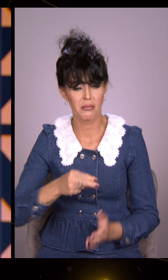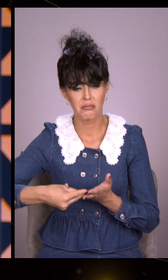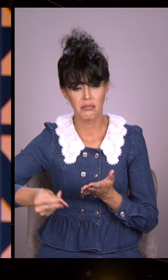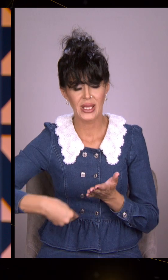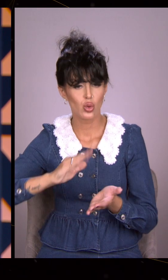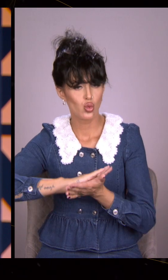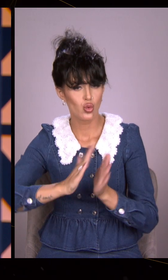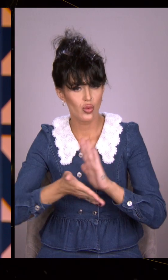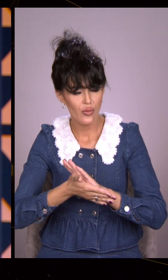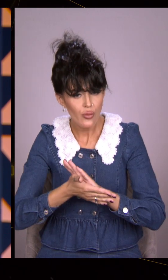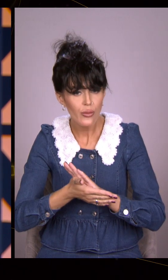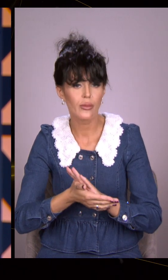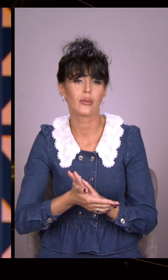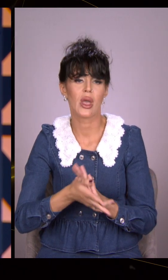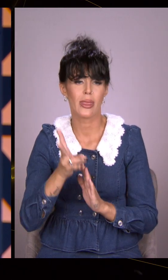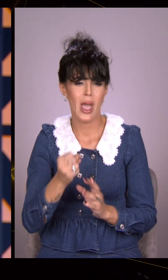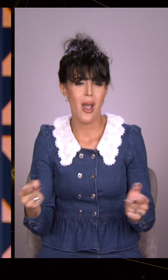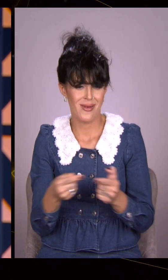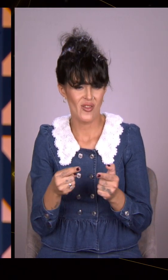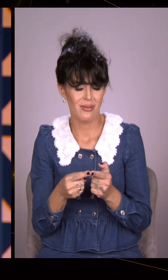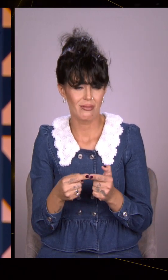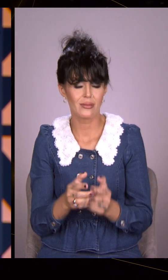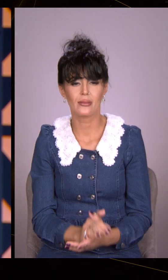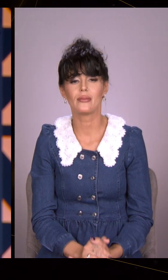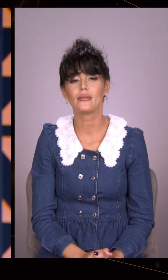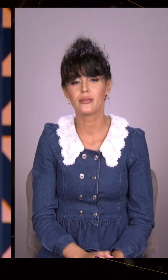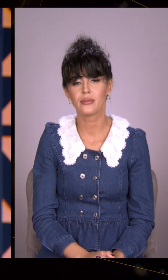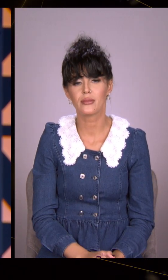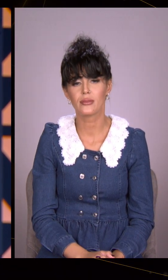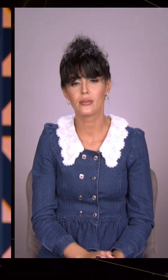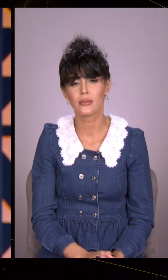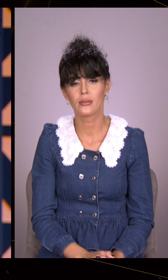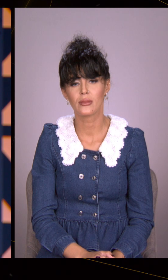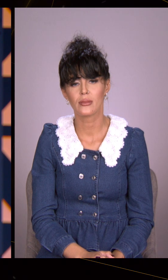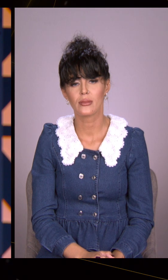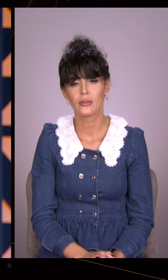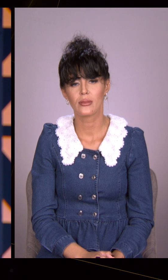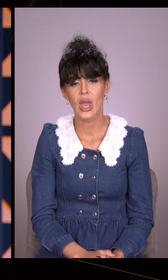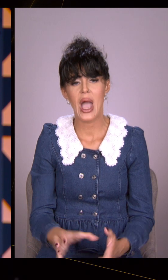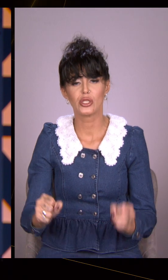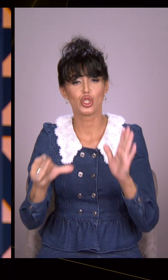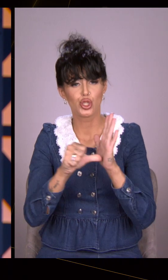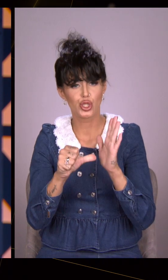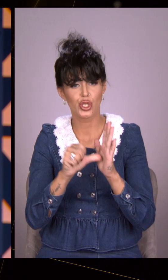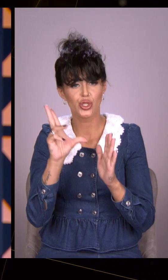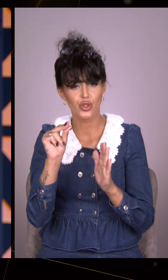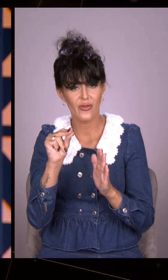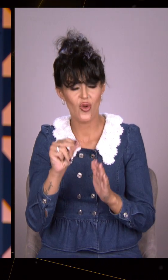Що... про... на оренду. Так, так. А 6-го ми їм вже там святкували